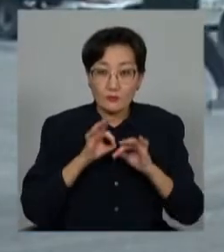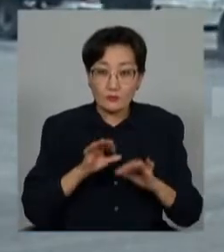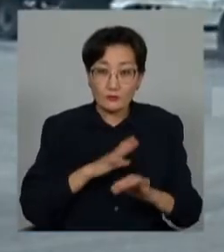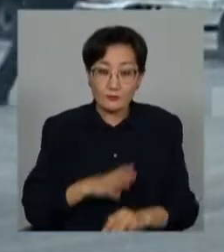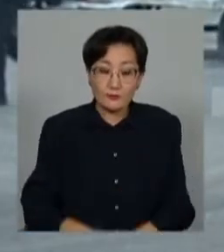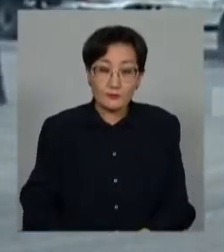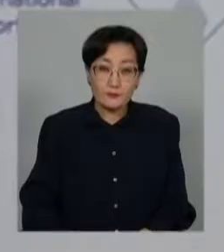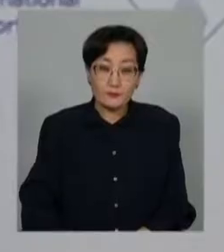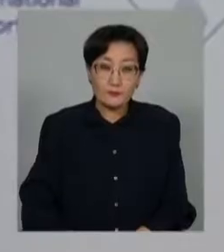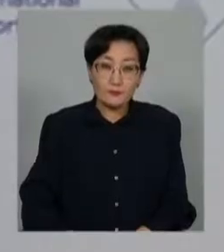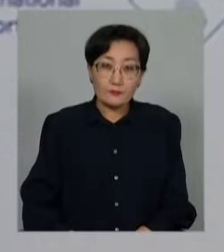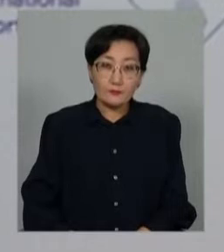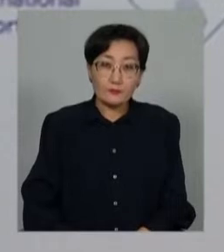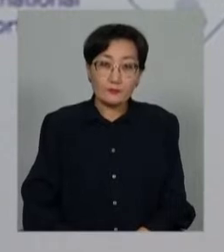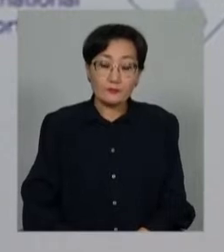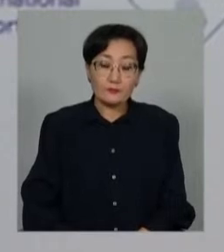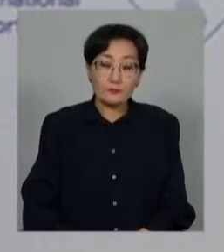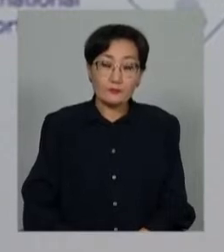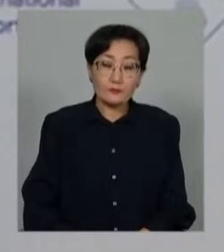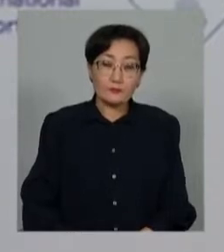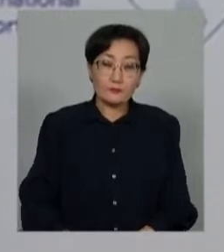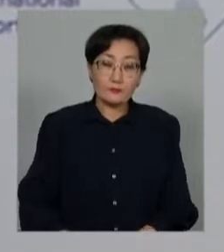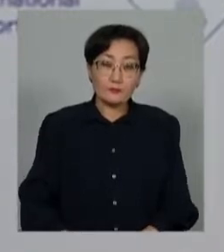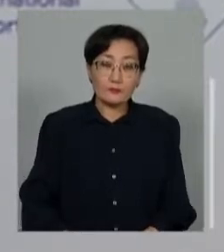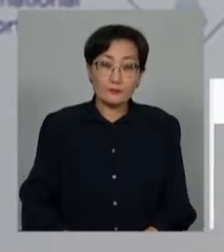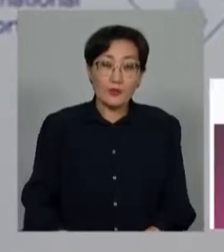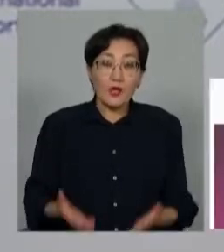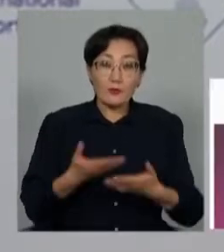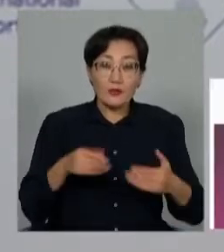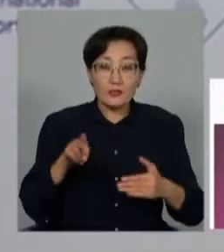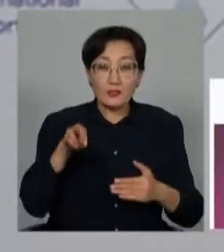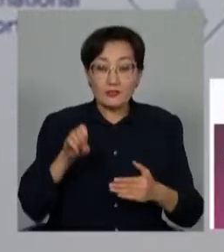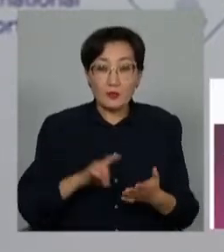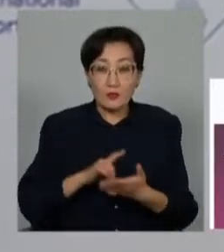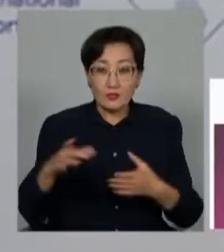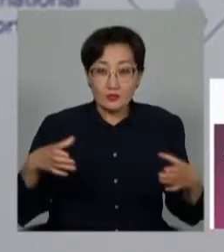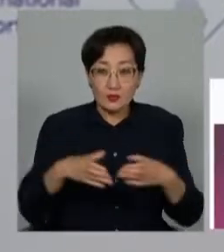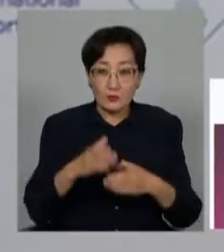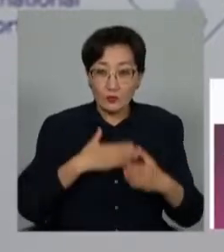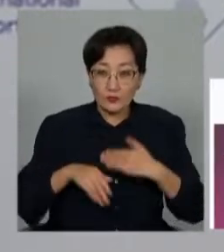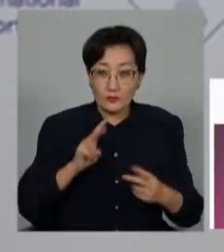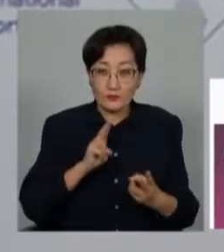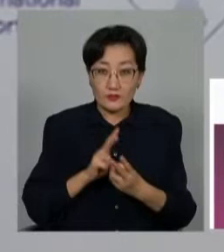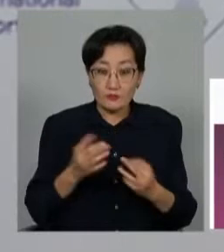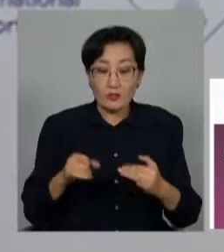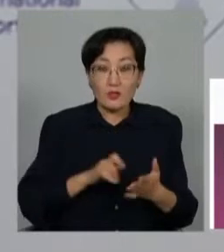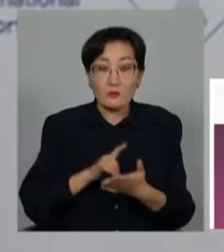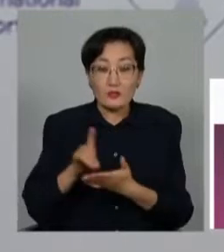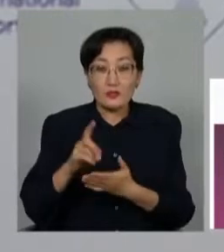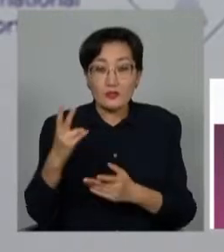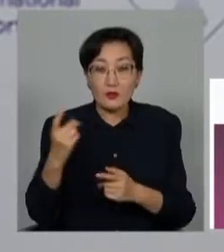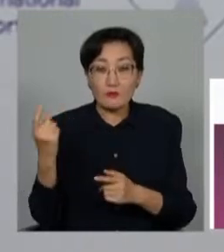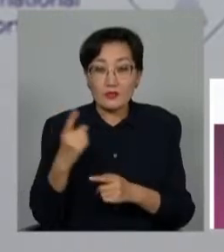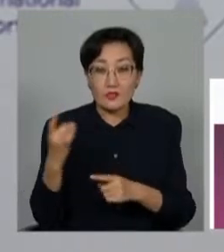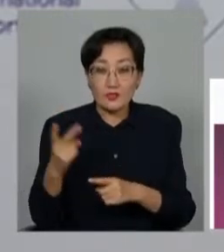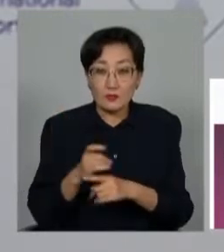ұйымдастырылды. Мы приветствуем авиакомпанию Катар. Біз Катар авиакомпаниясын қуана қарсы аламыз. Қазір рейстер аптасына екі рет